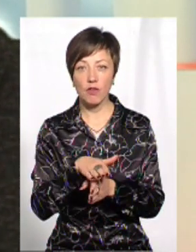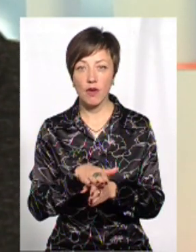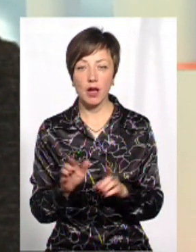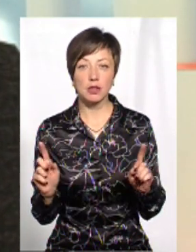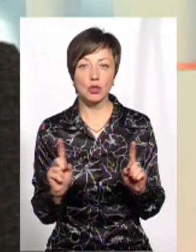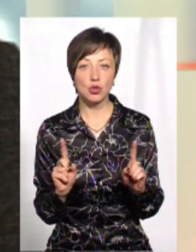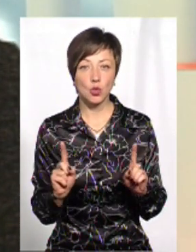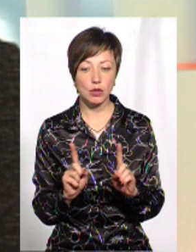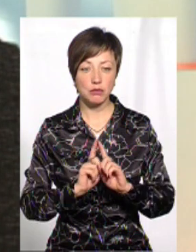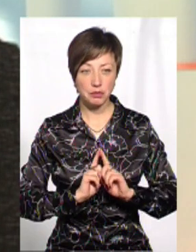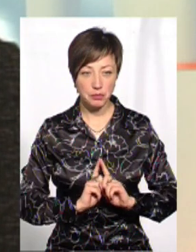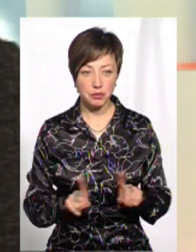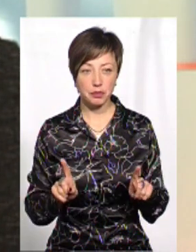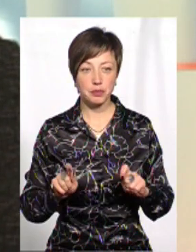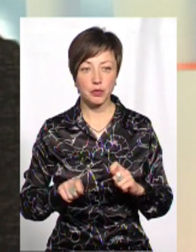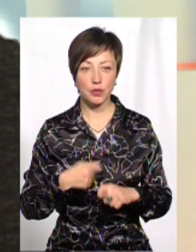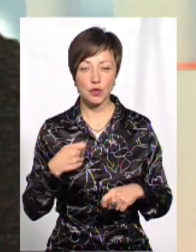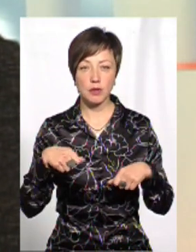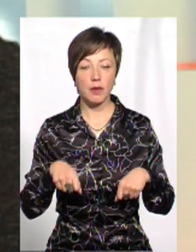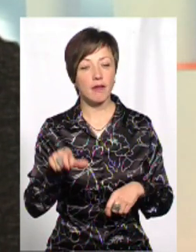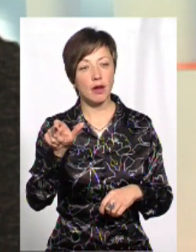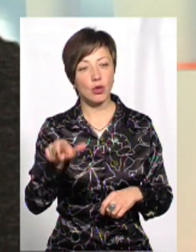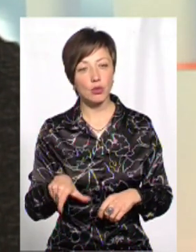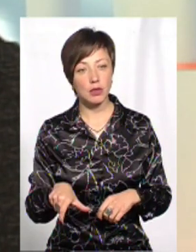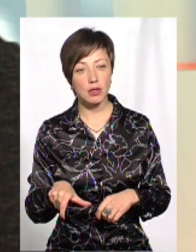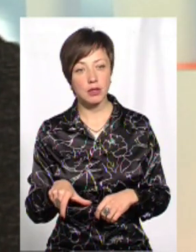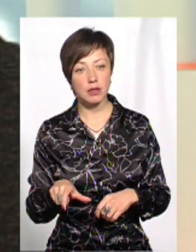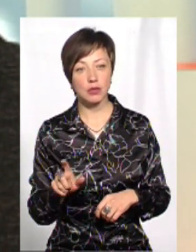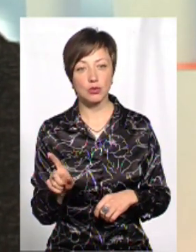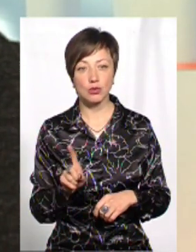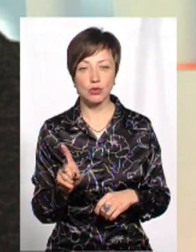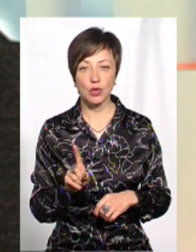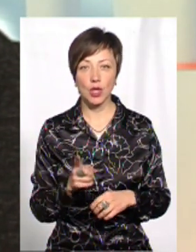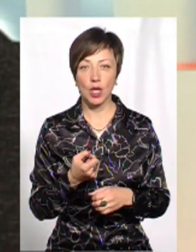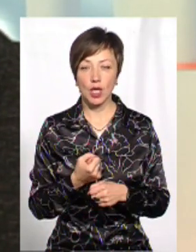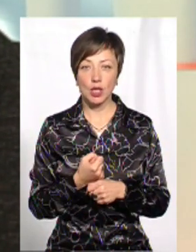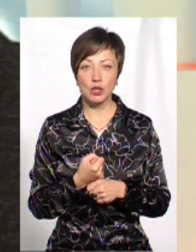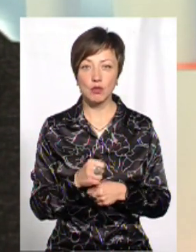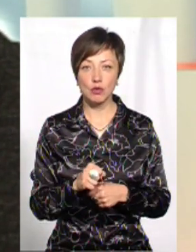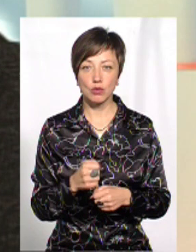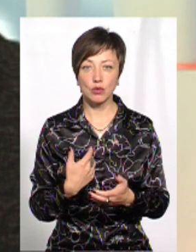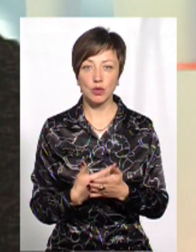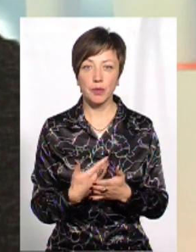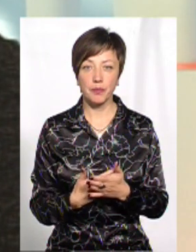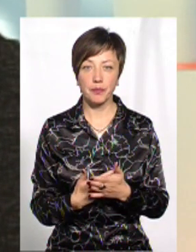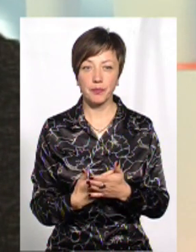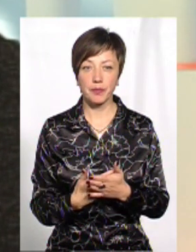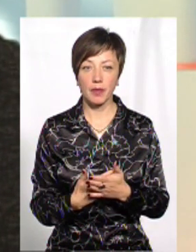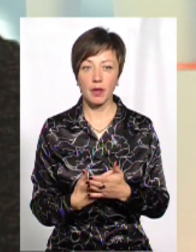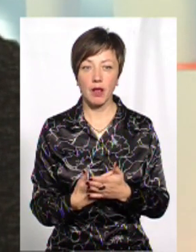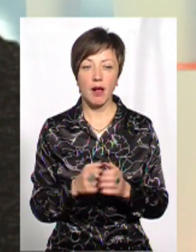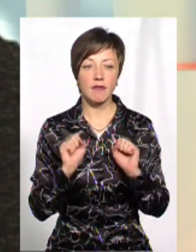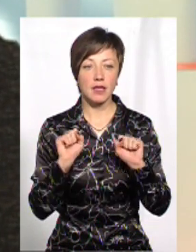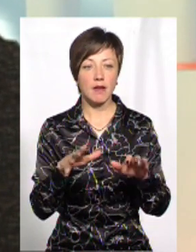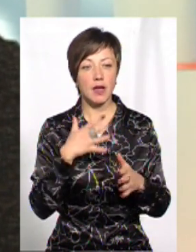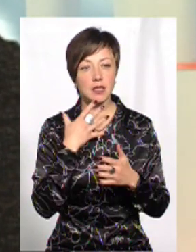відбувається щось, що порушує права людини, що змушує її чи віддавати,